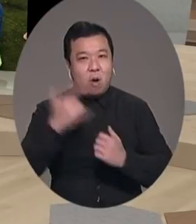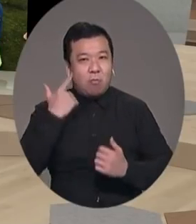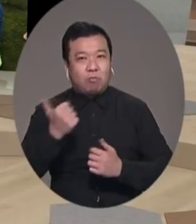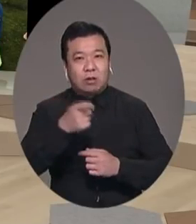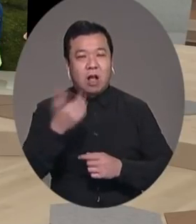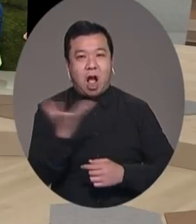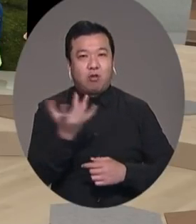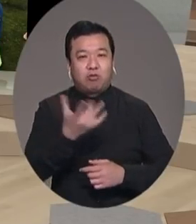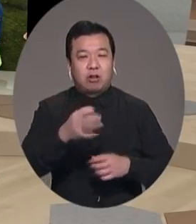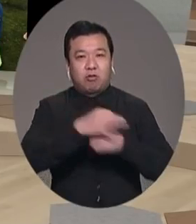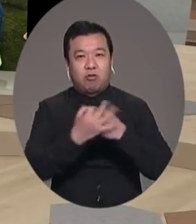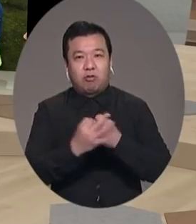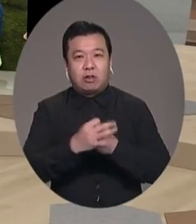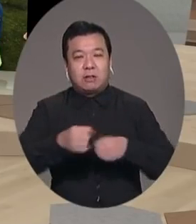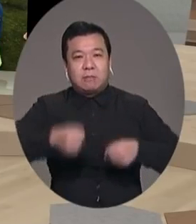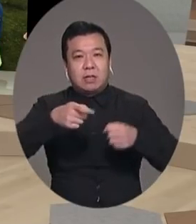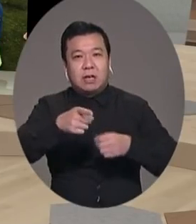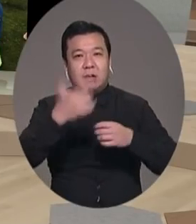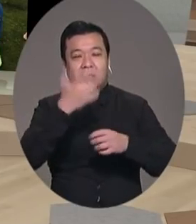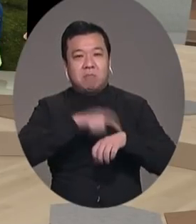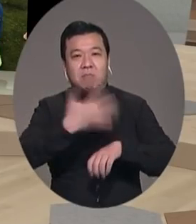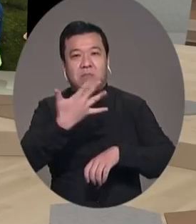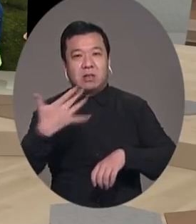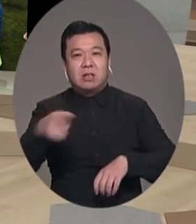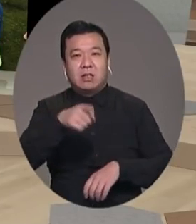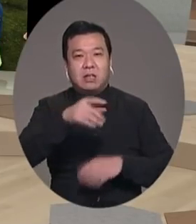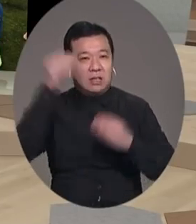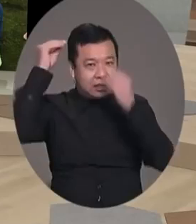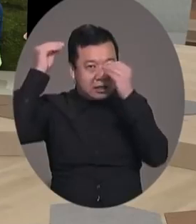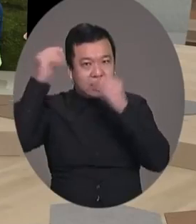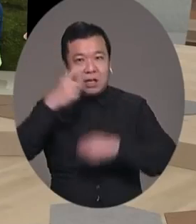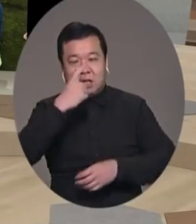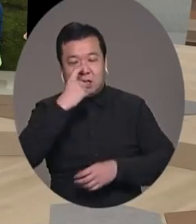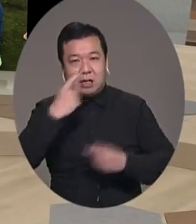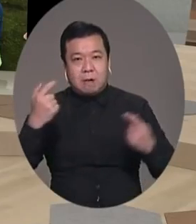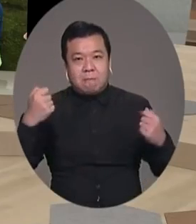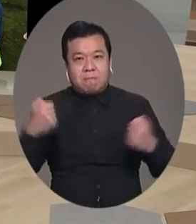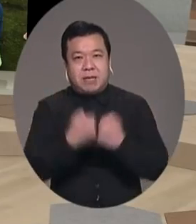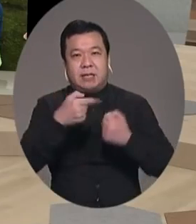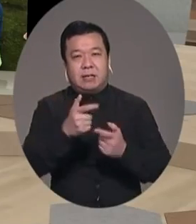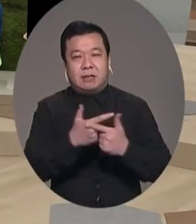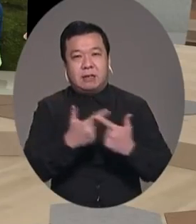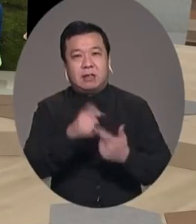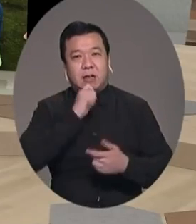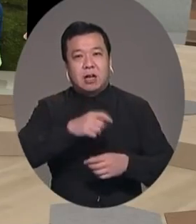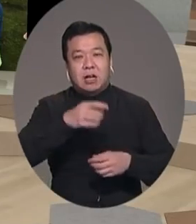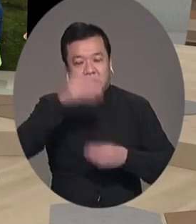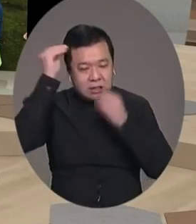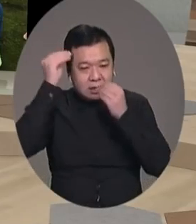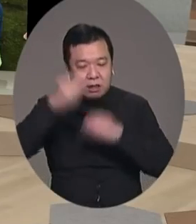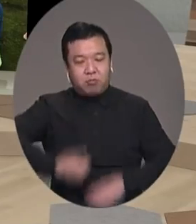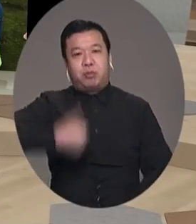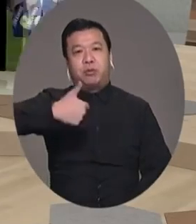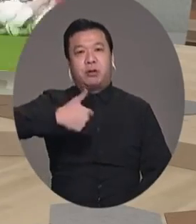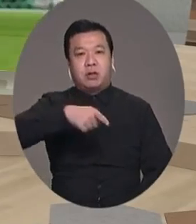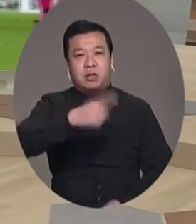欧洲国家杯就在今朝五点几完成赛事，意大利对英格兰的赛事之中赢得冠军。英